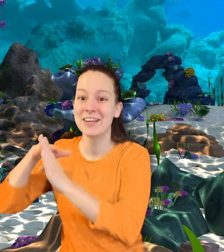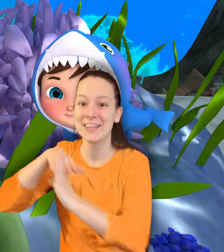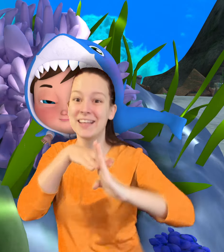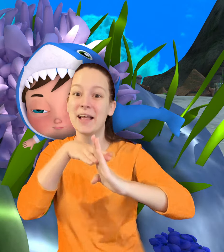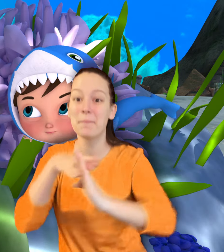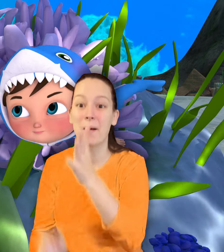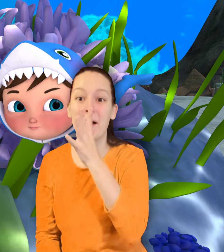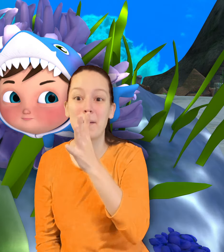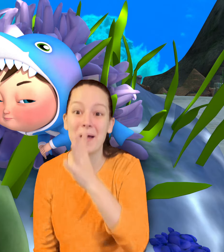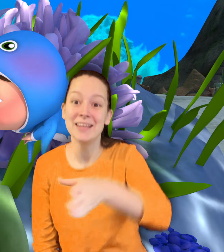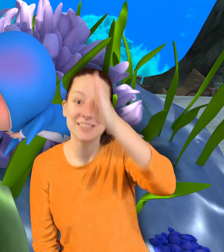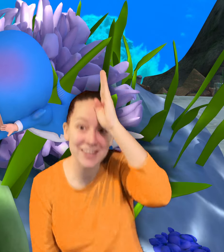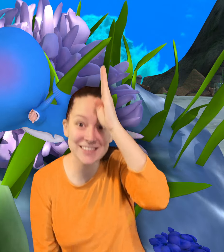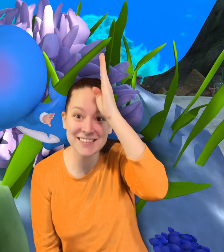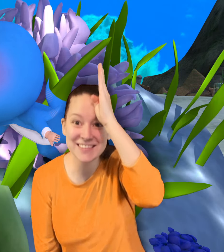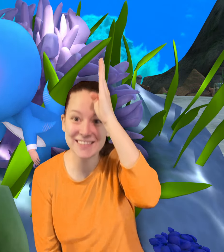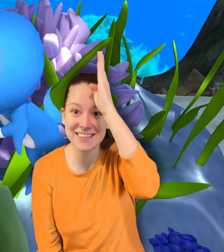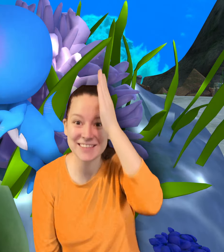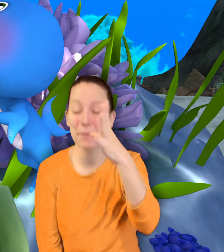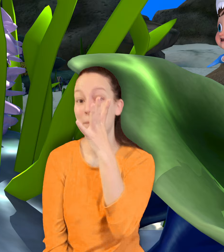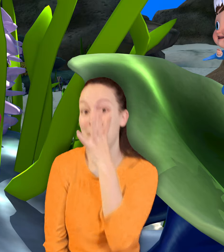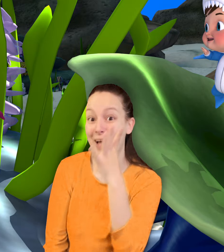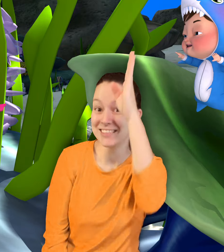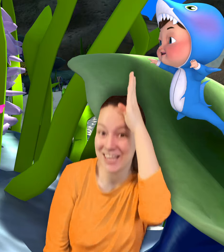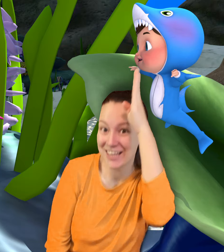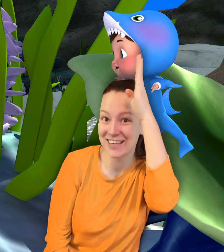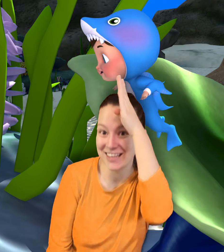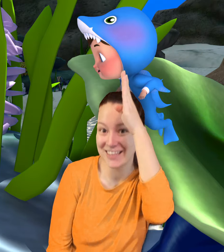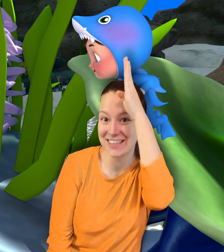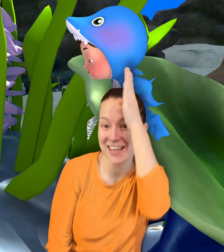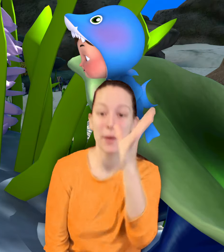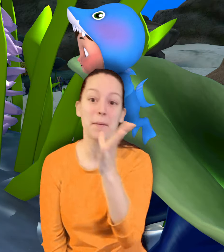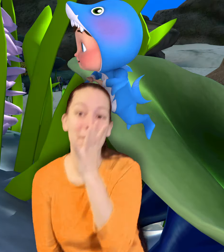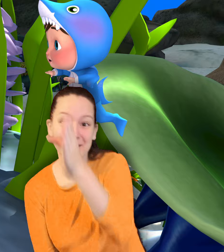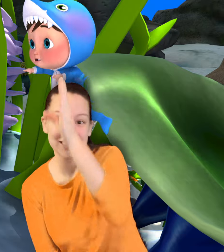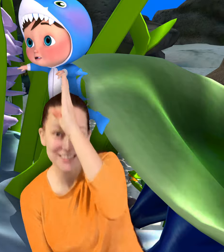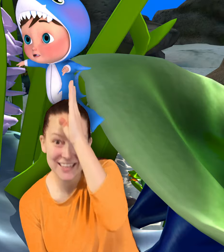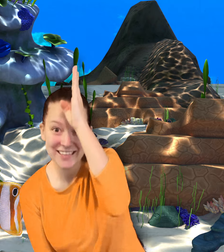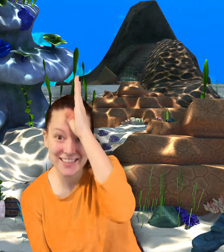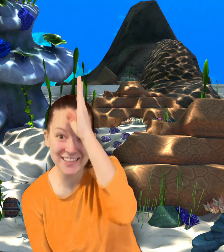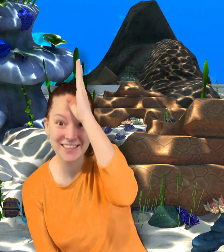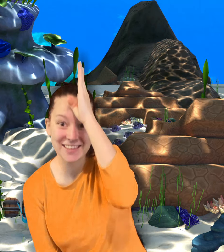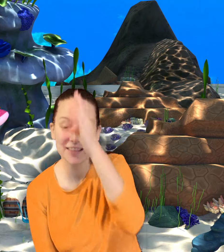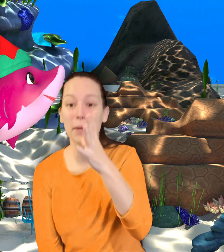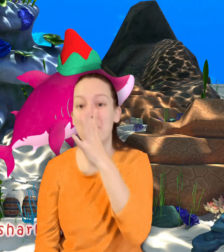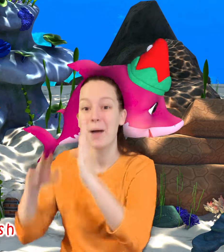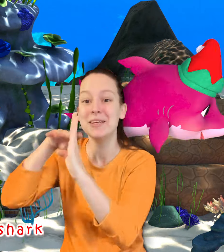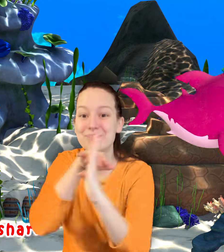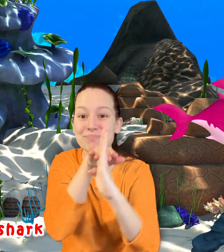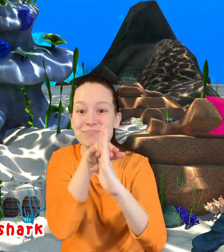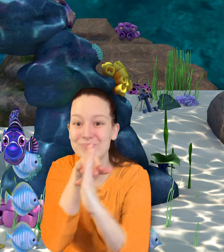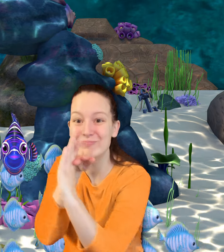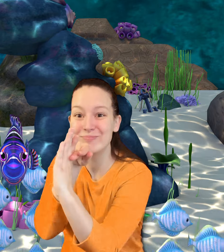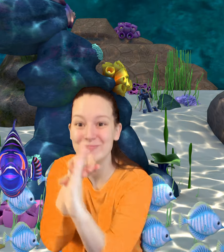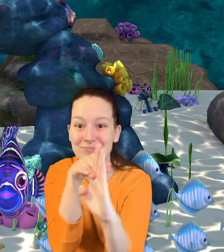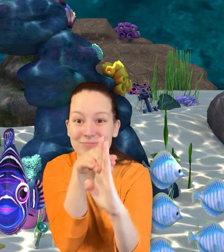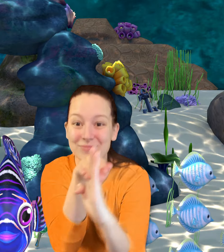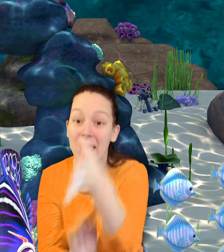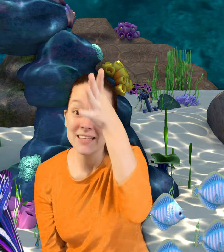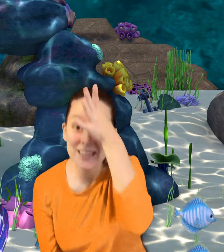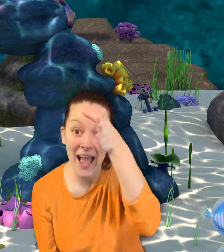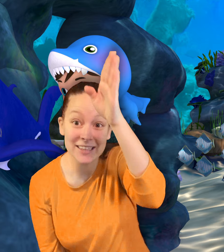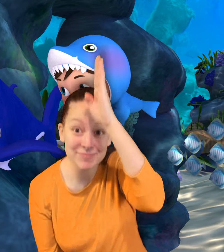ザメママザメママザメママザメママザメ